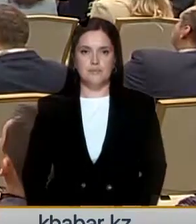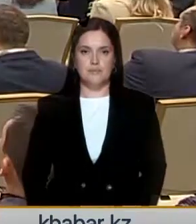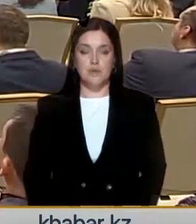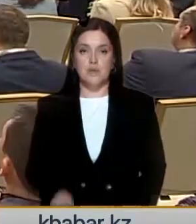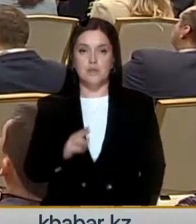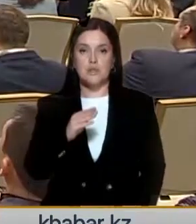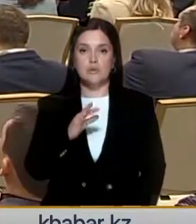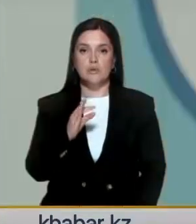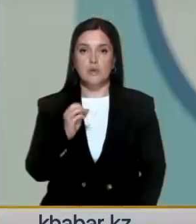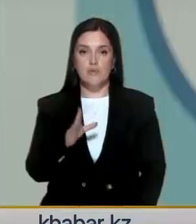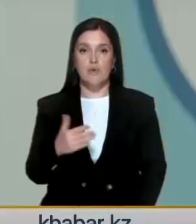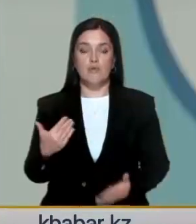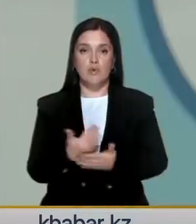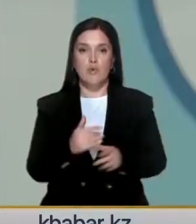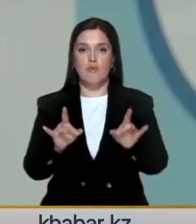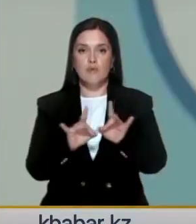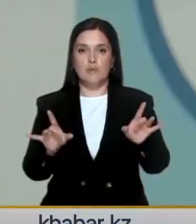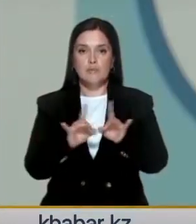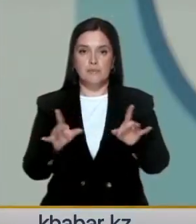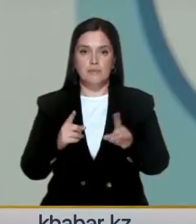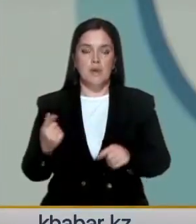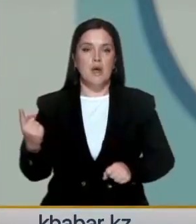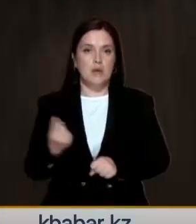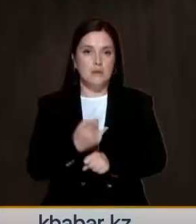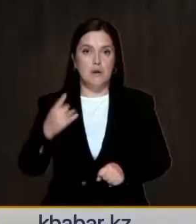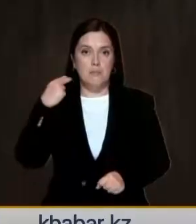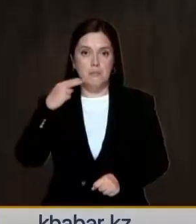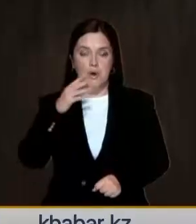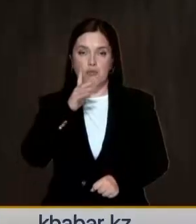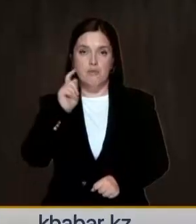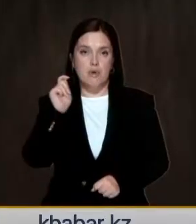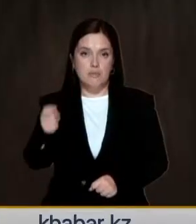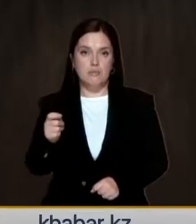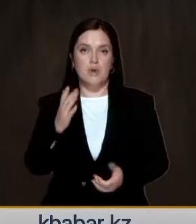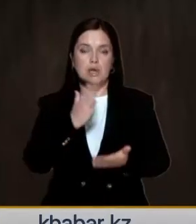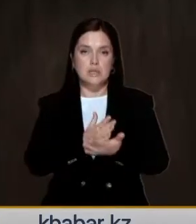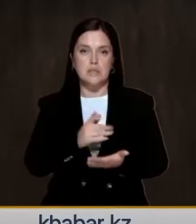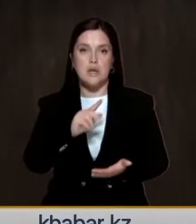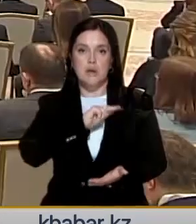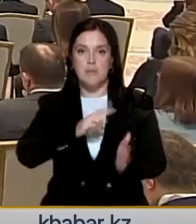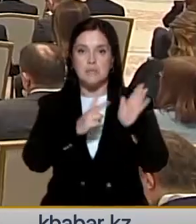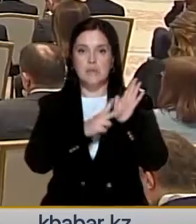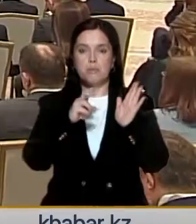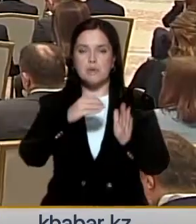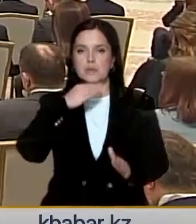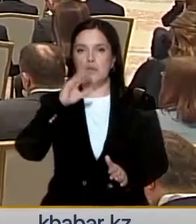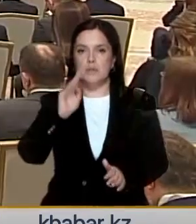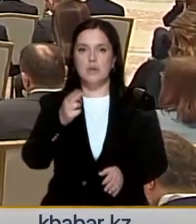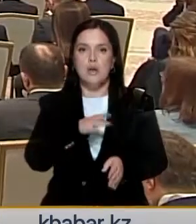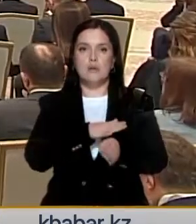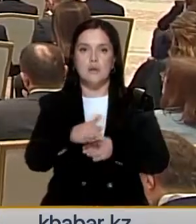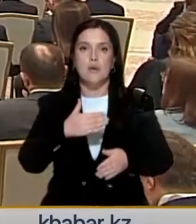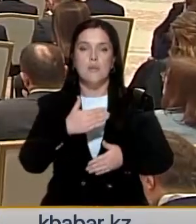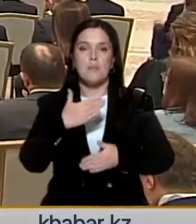также Касым жемарт токаев вновь высказался об однократном Президентском сроке глава государства считает что 7 лет достаточно для